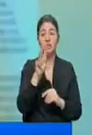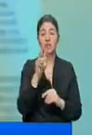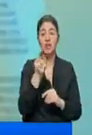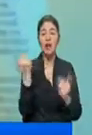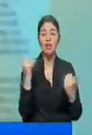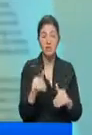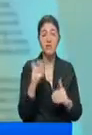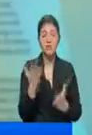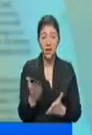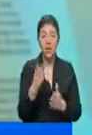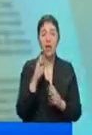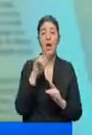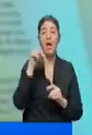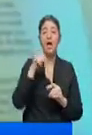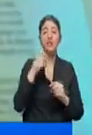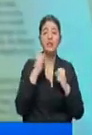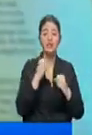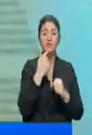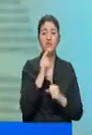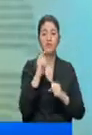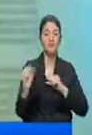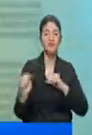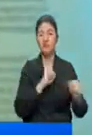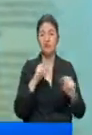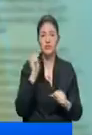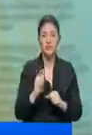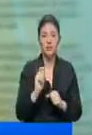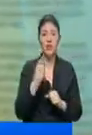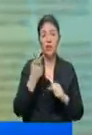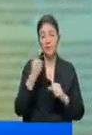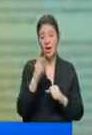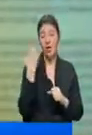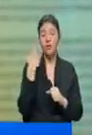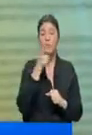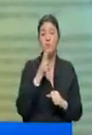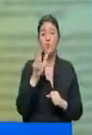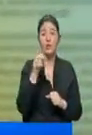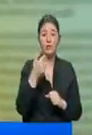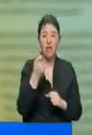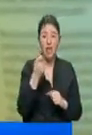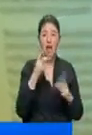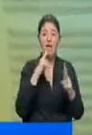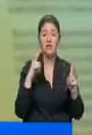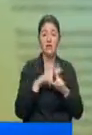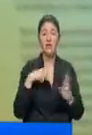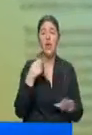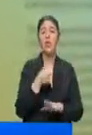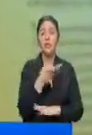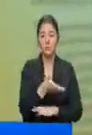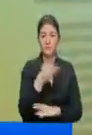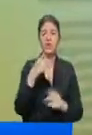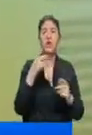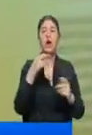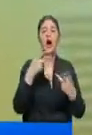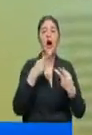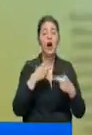lira gelmesine aşağıdaki sert sözlerle tepki gösterdi. Geçen ay 336 lira elektrik faturası ödedim.